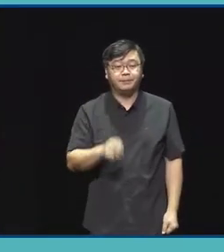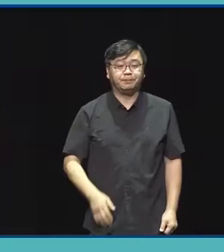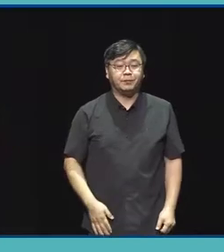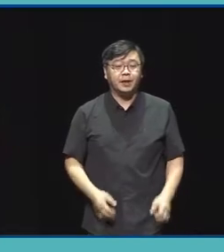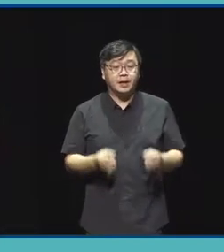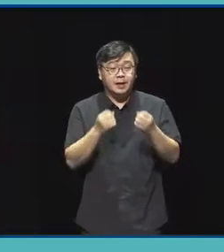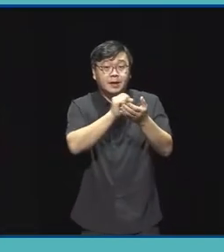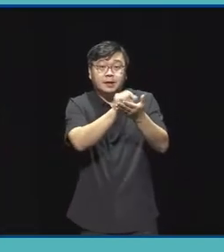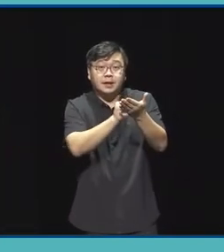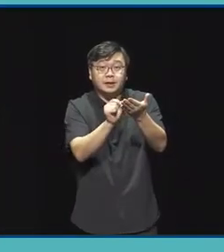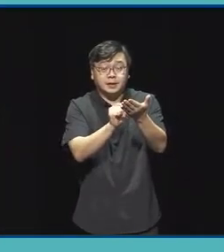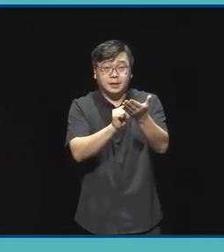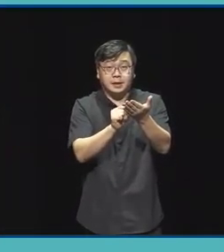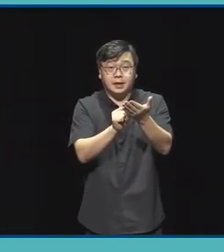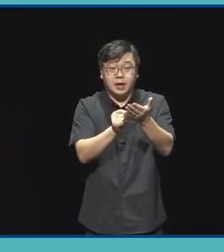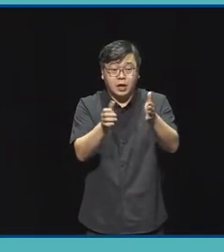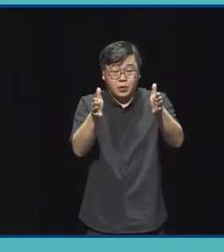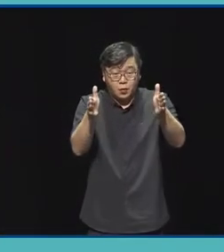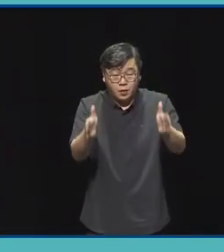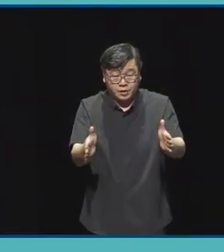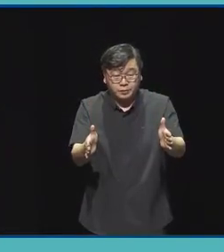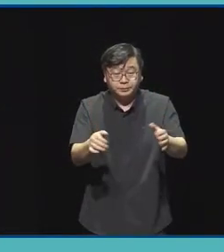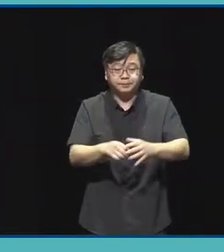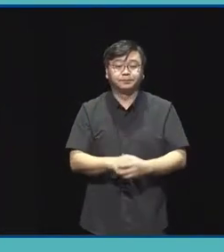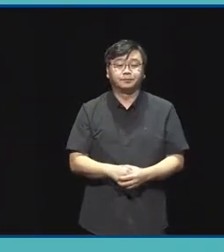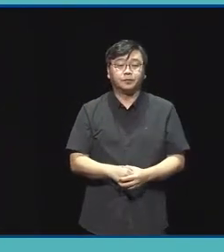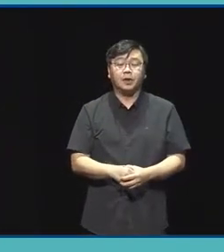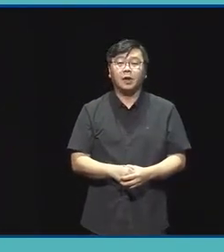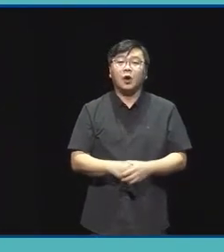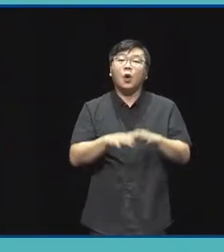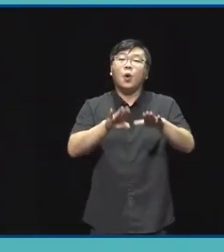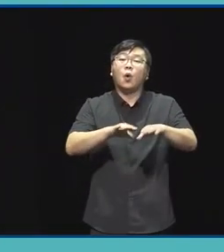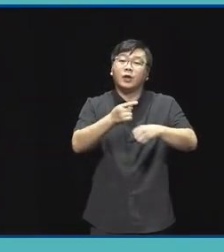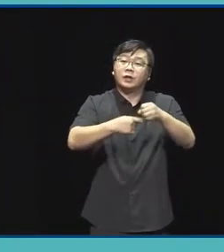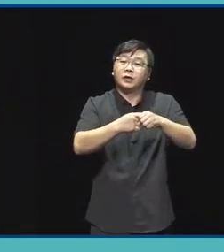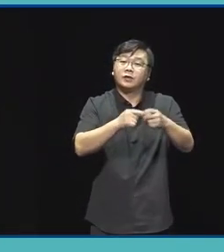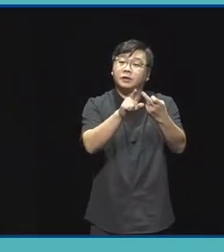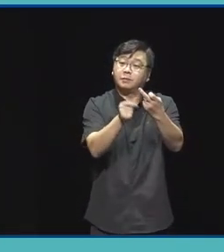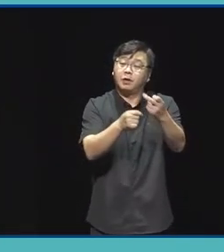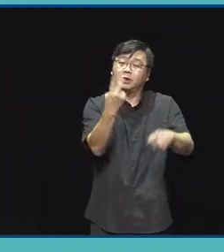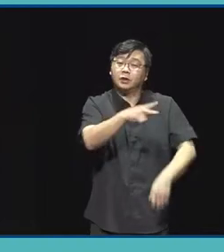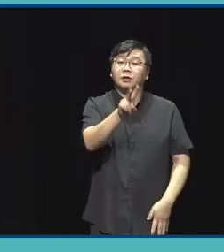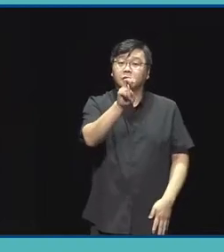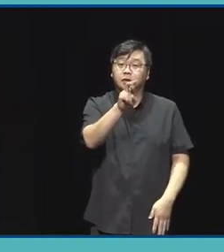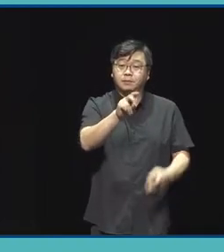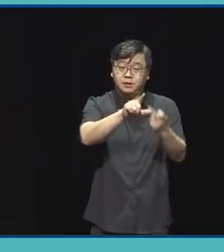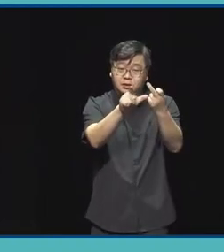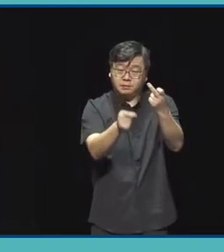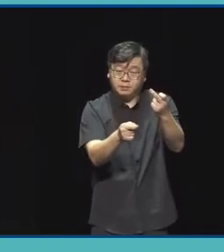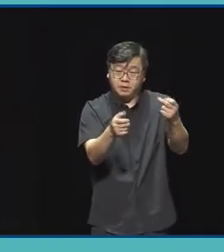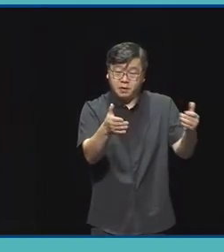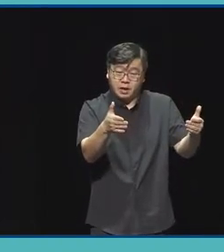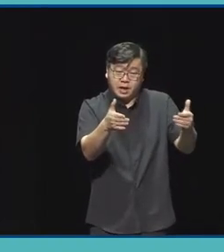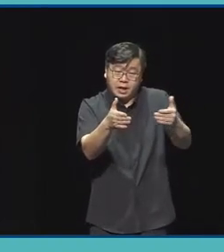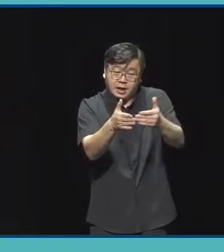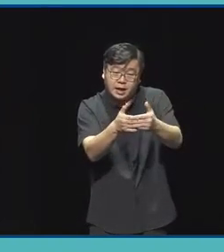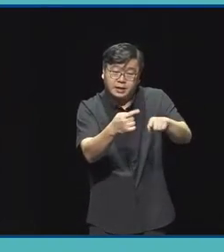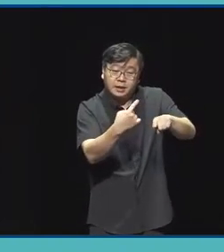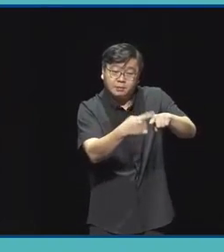사업입니다. 이 사업은 이제 2022년까지는 그 비평연구활동 지원 사업으로 진행이 됐었던